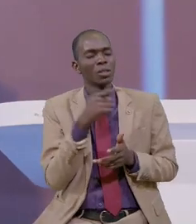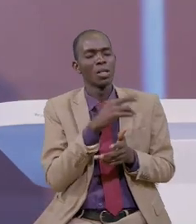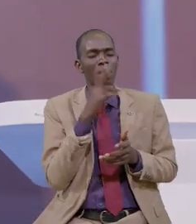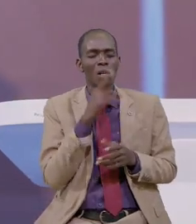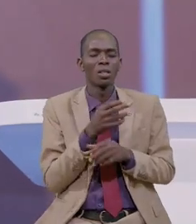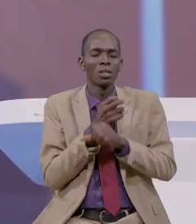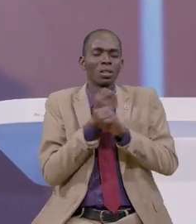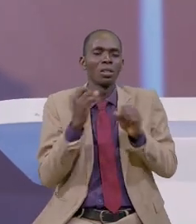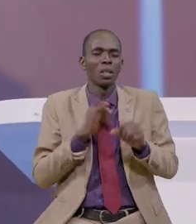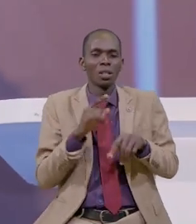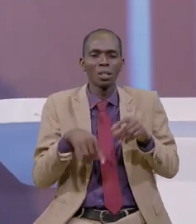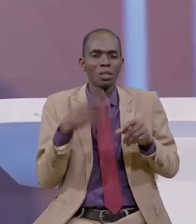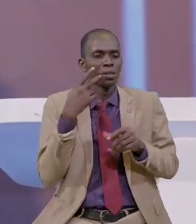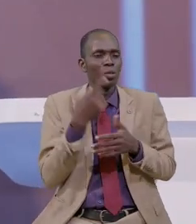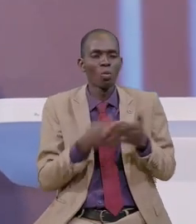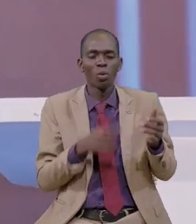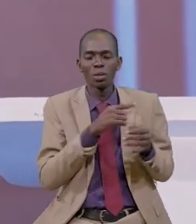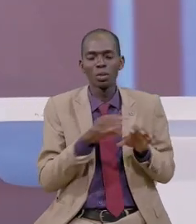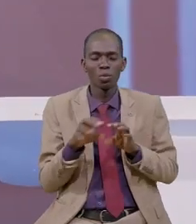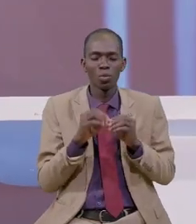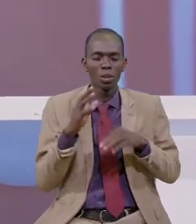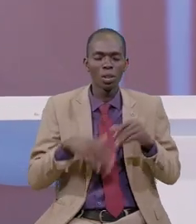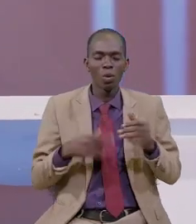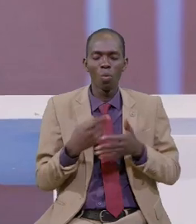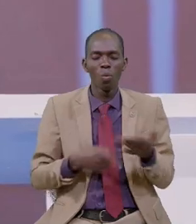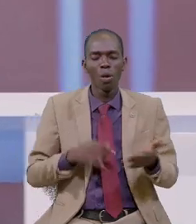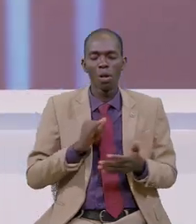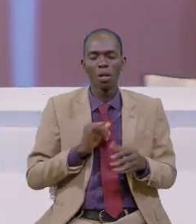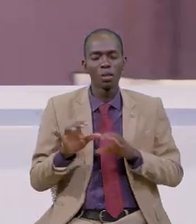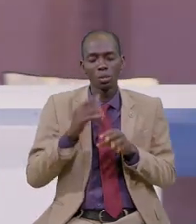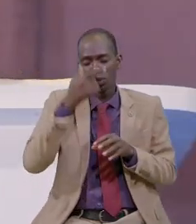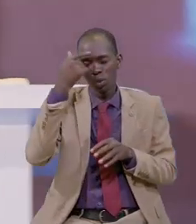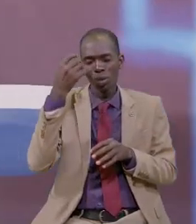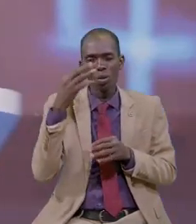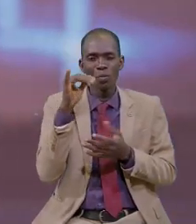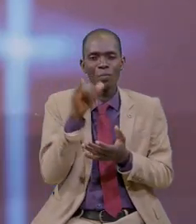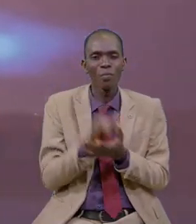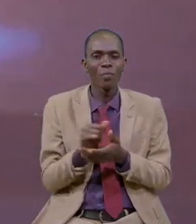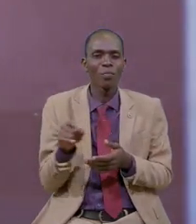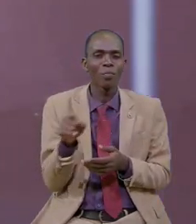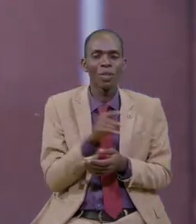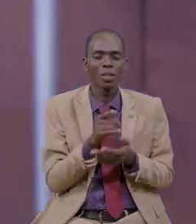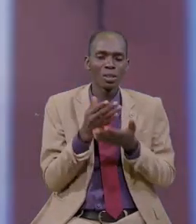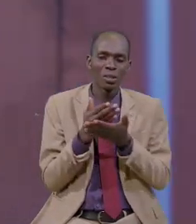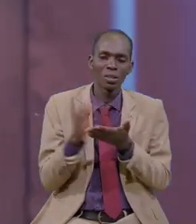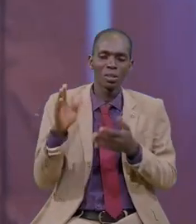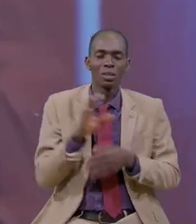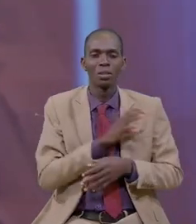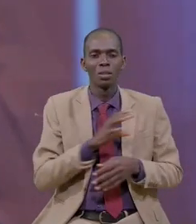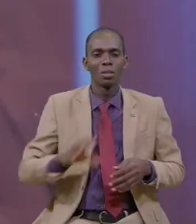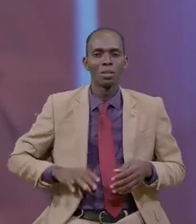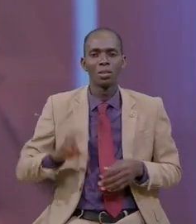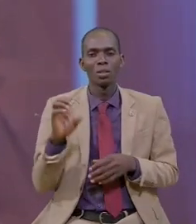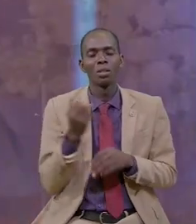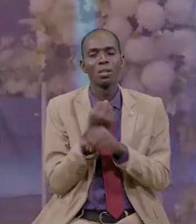vois même pas ce qu'ils ont de différent. Je ne vois même pas ce qu'ils font qui me dépasse. Et pour cela, ils rejettent le salut de